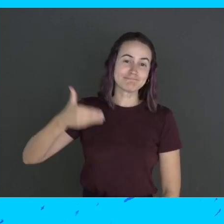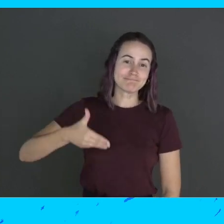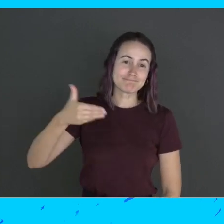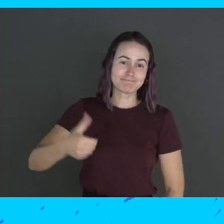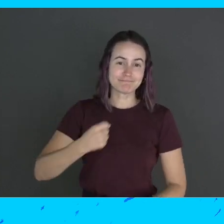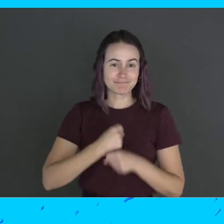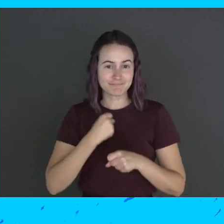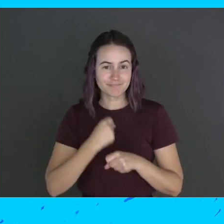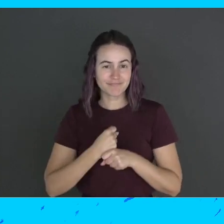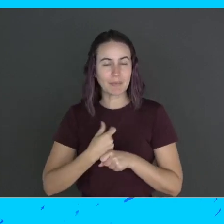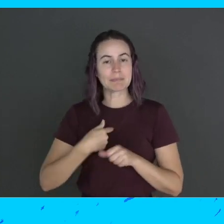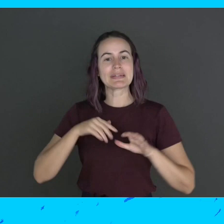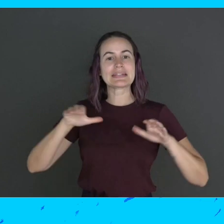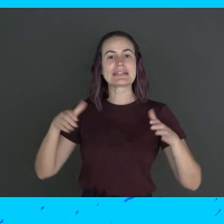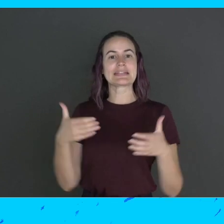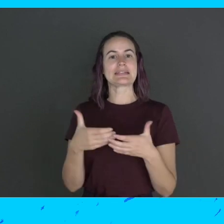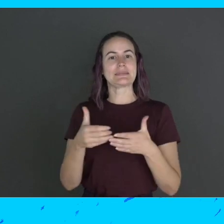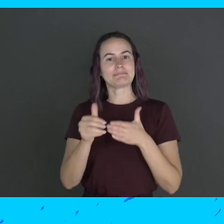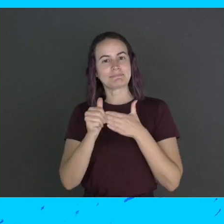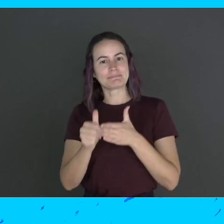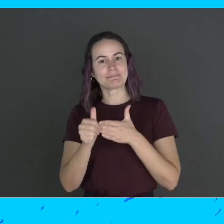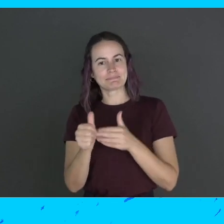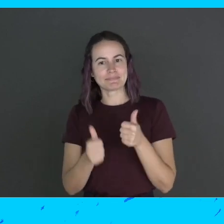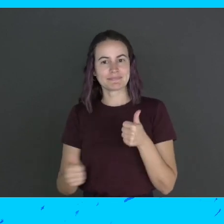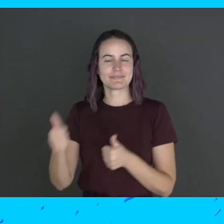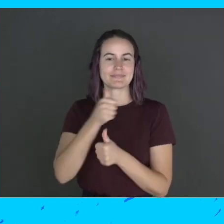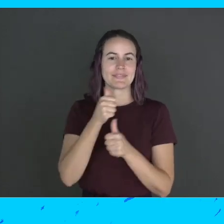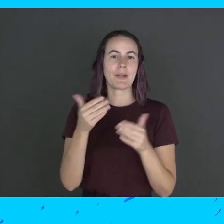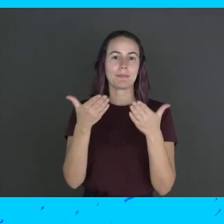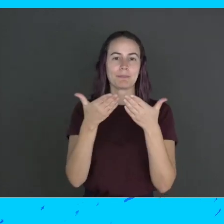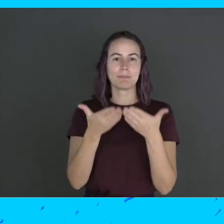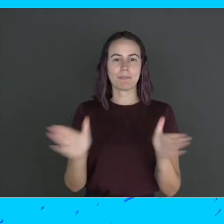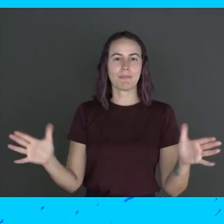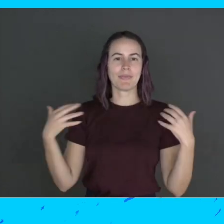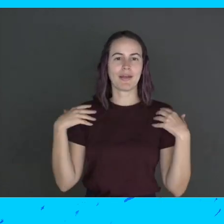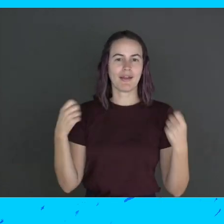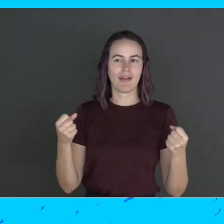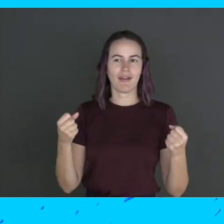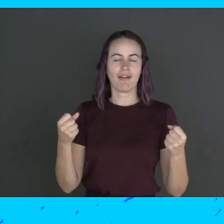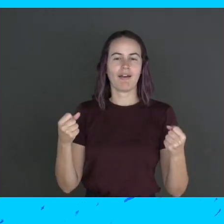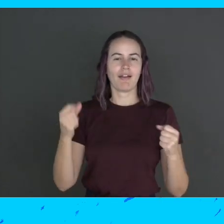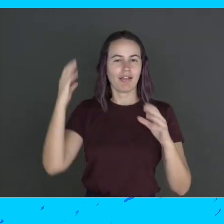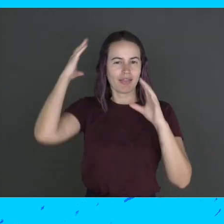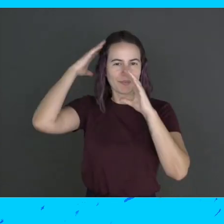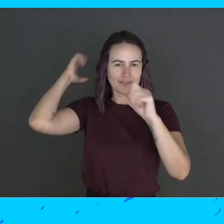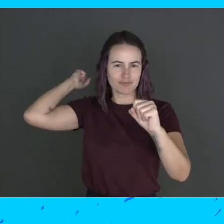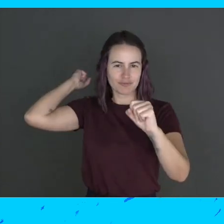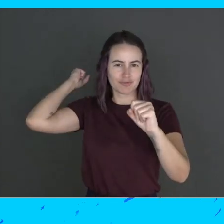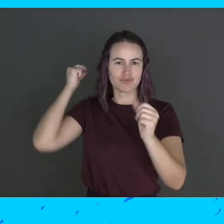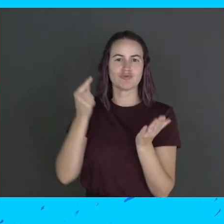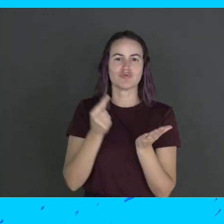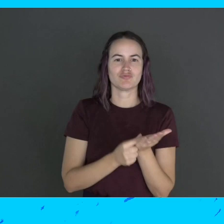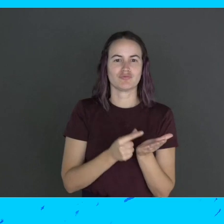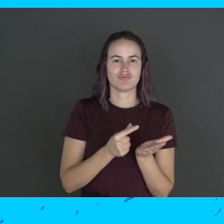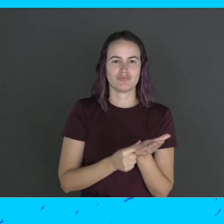les adolescents. Je suis Lily Beth Namakula. Je serai la modératrice